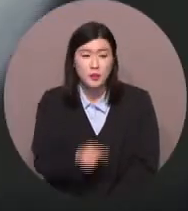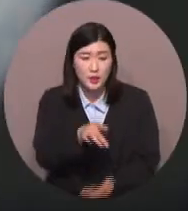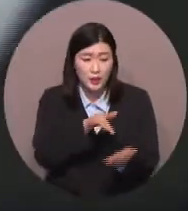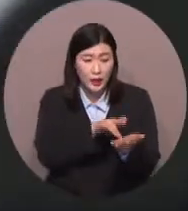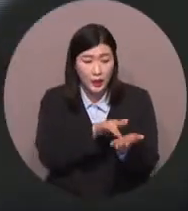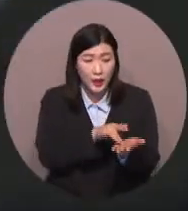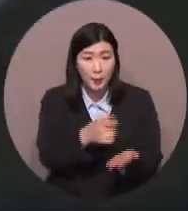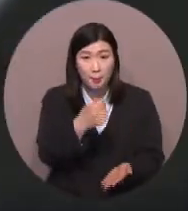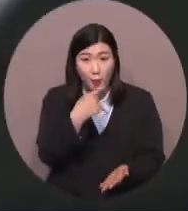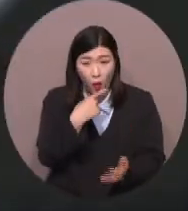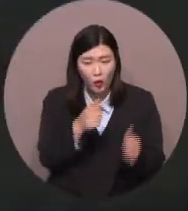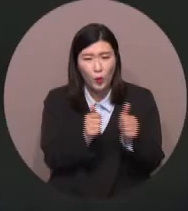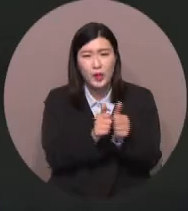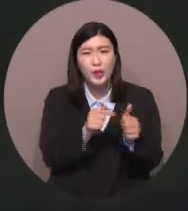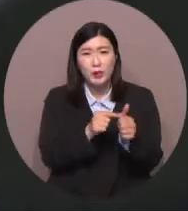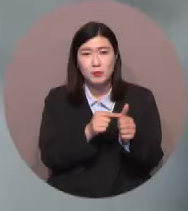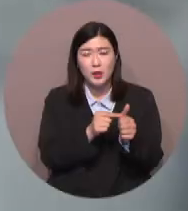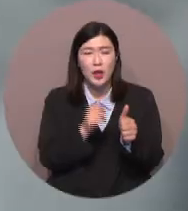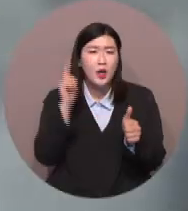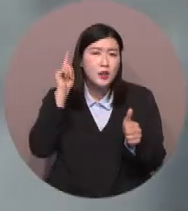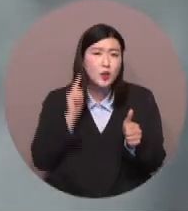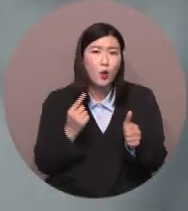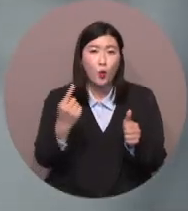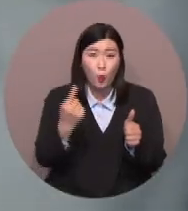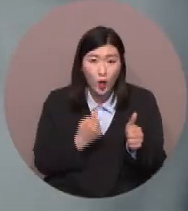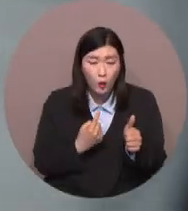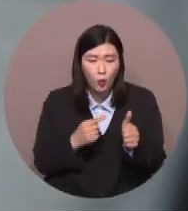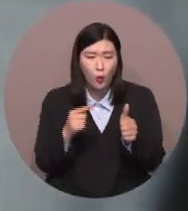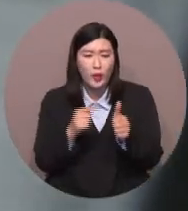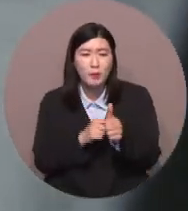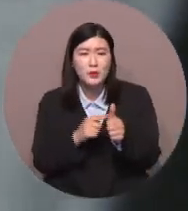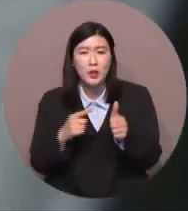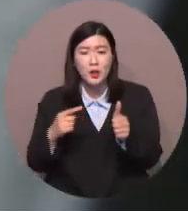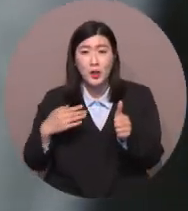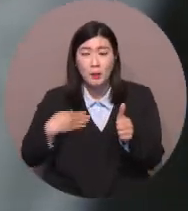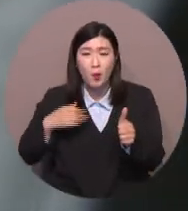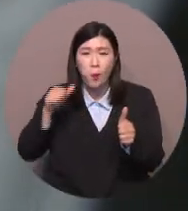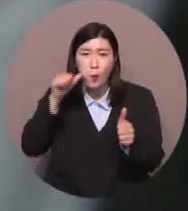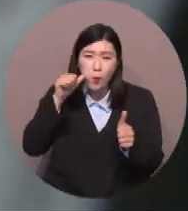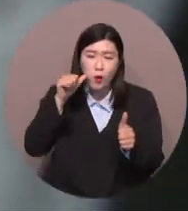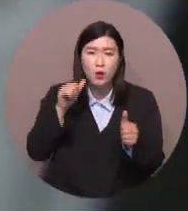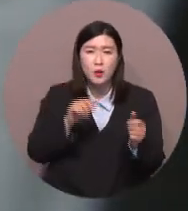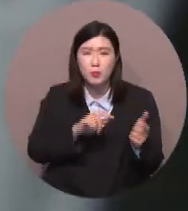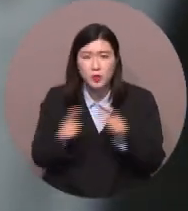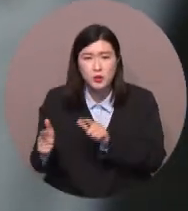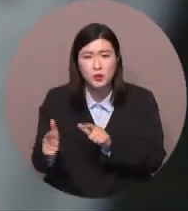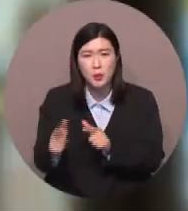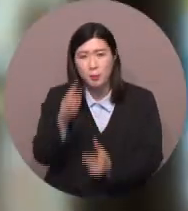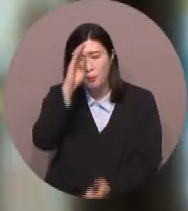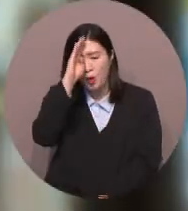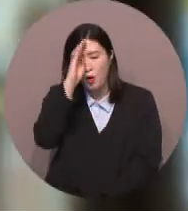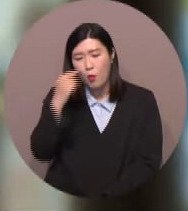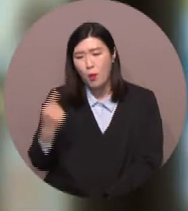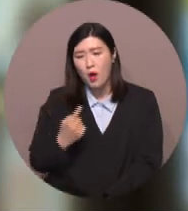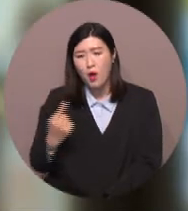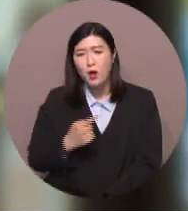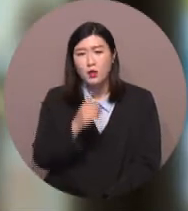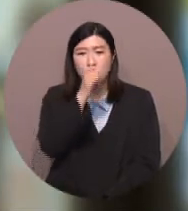약을 먹은 일부 환자는 저혈압이나 남성의 가슴이 나오는 여유증, 무기력증 등 부작용을